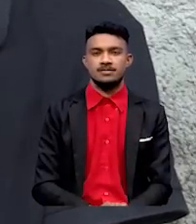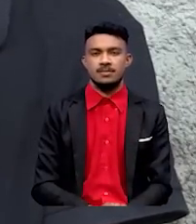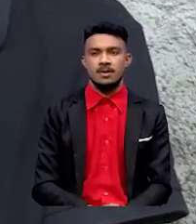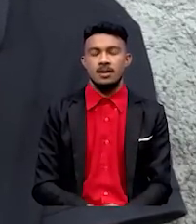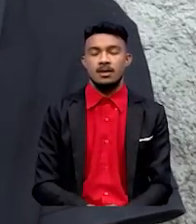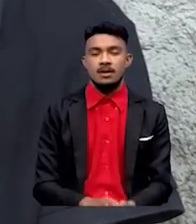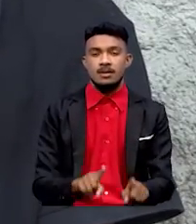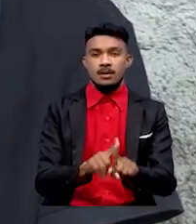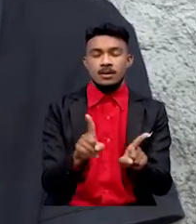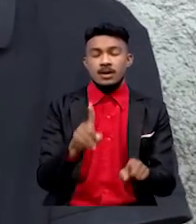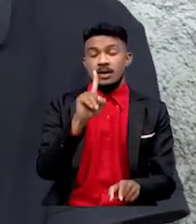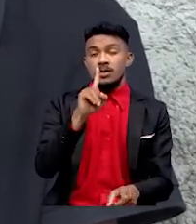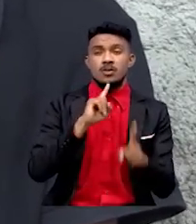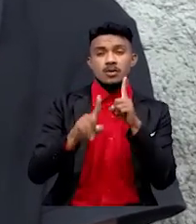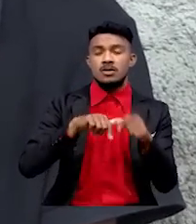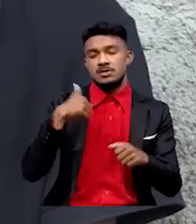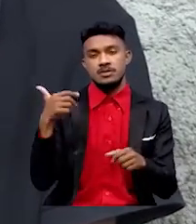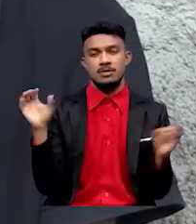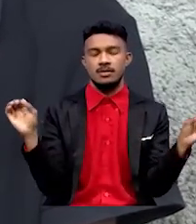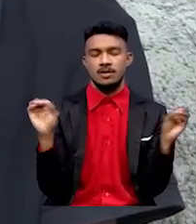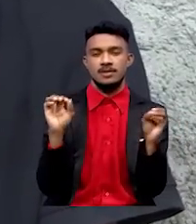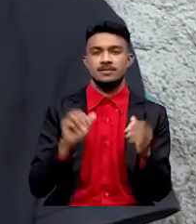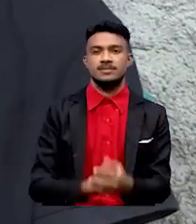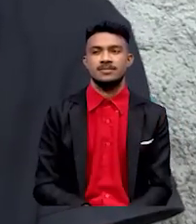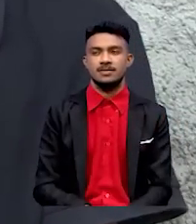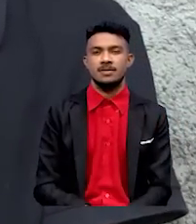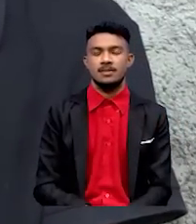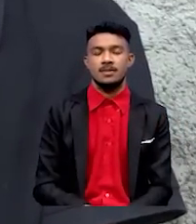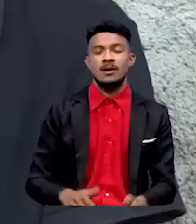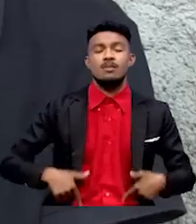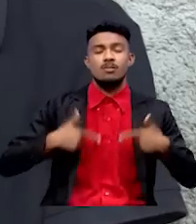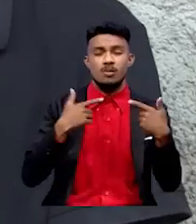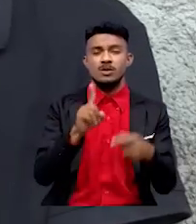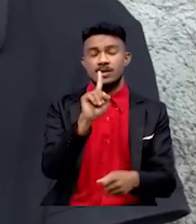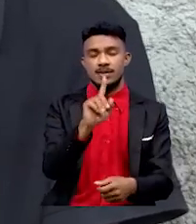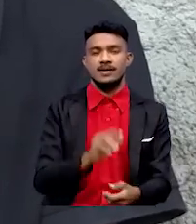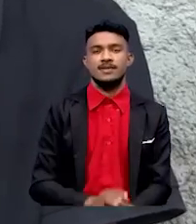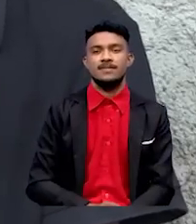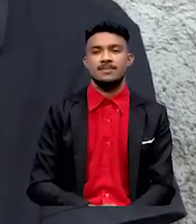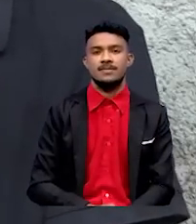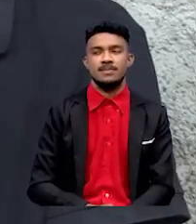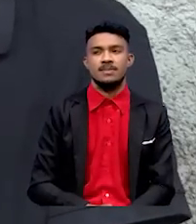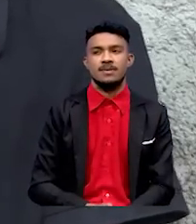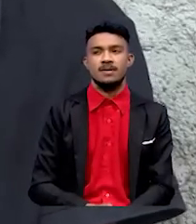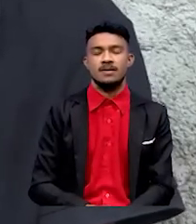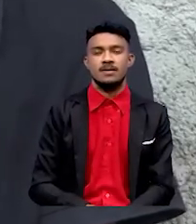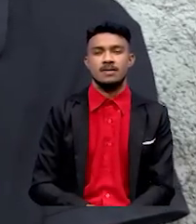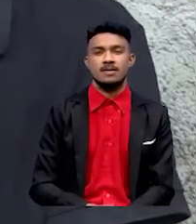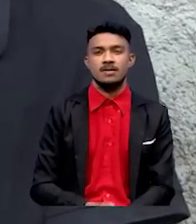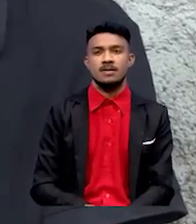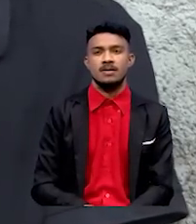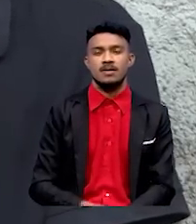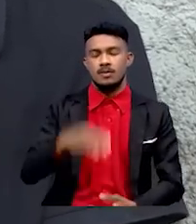nebe at kule botel utan ma apa Moris maket ne sai to hari tau wang na